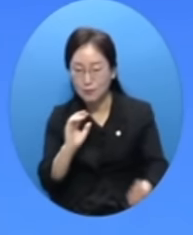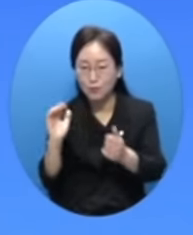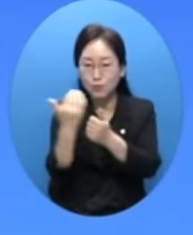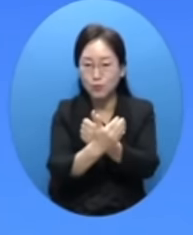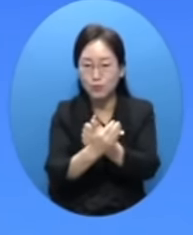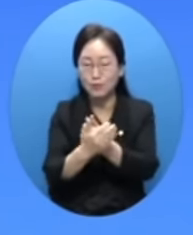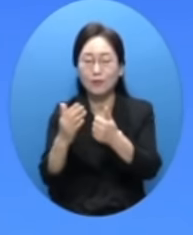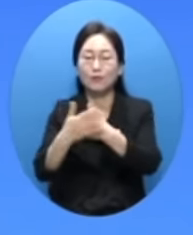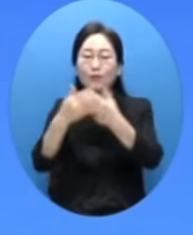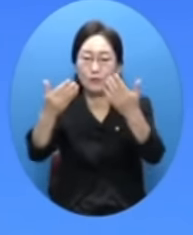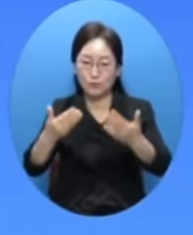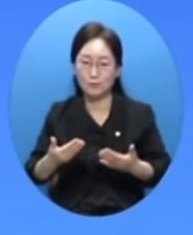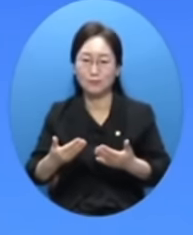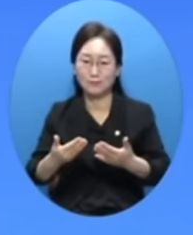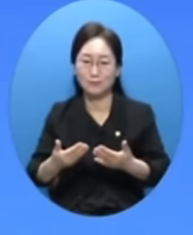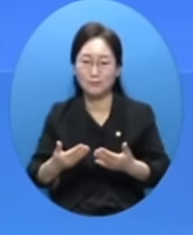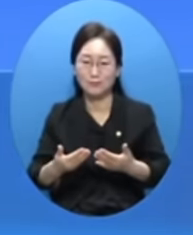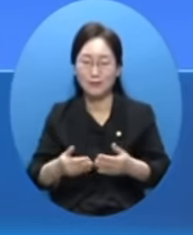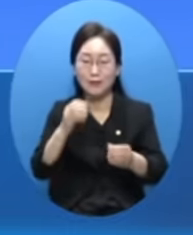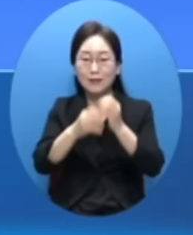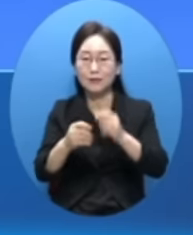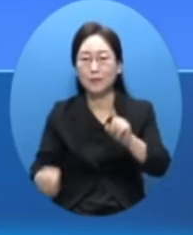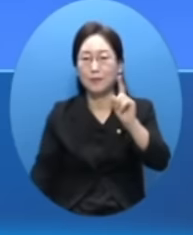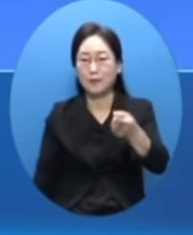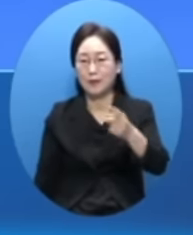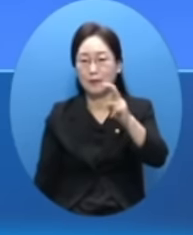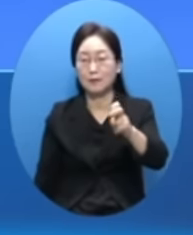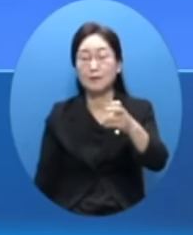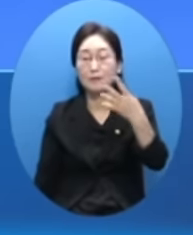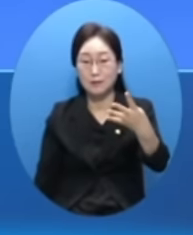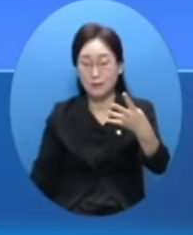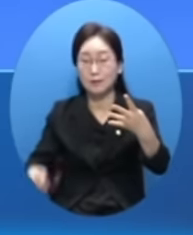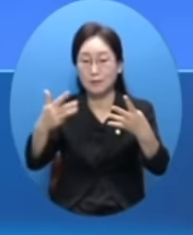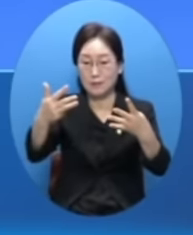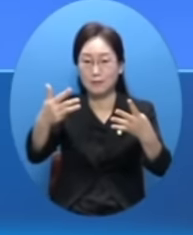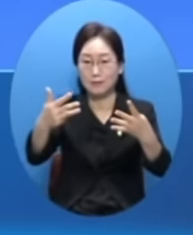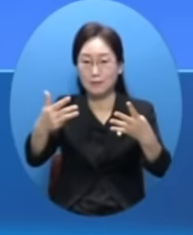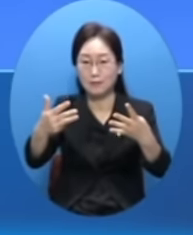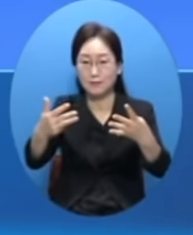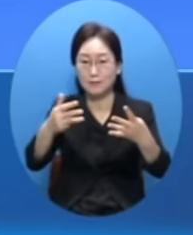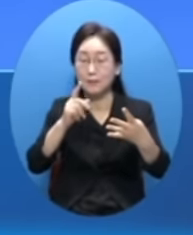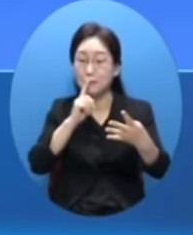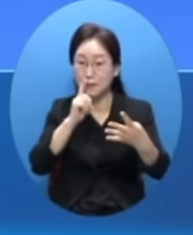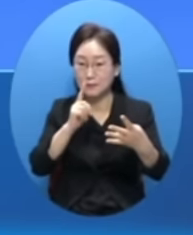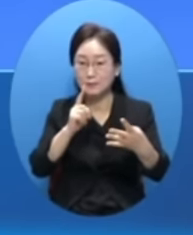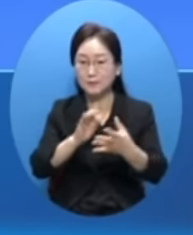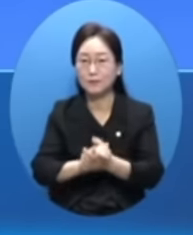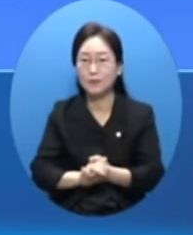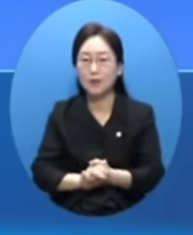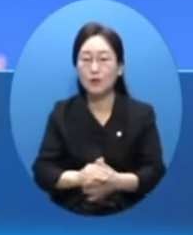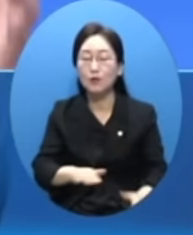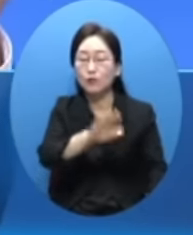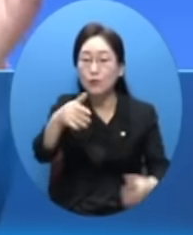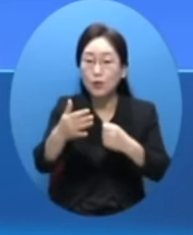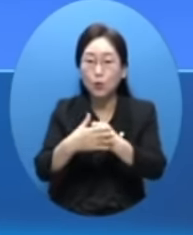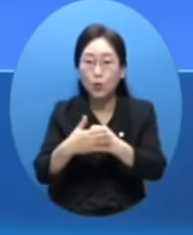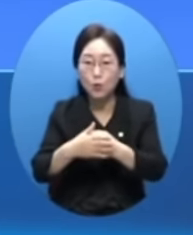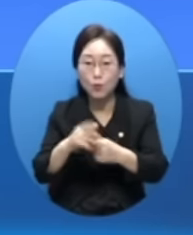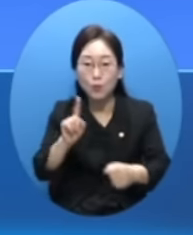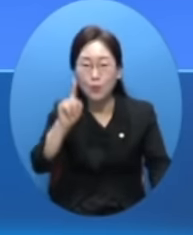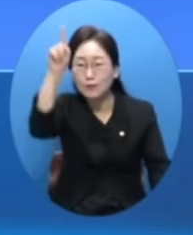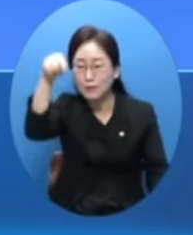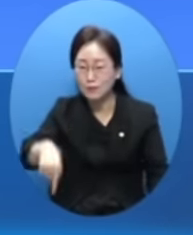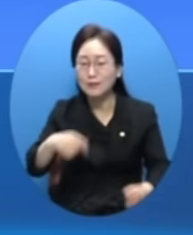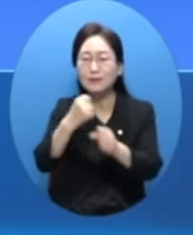우리를 도와주시는 것입니다. 시편 121편 8절에 이어가 24편 8절에 이어가 고백합니다. 우리의 도움은